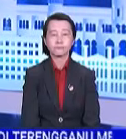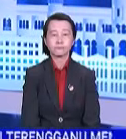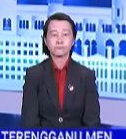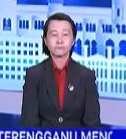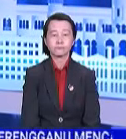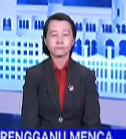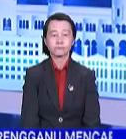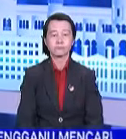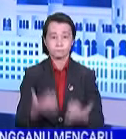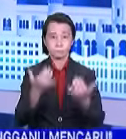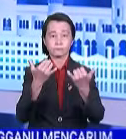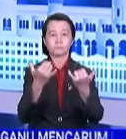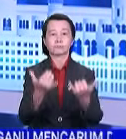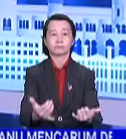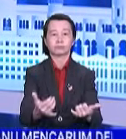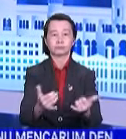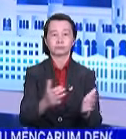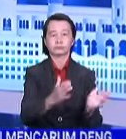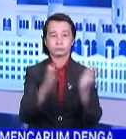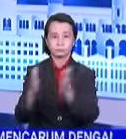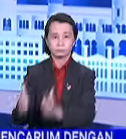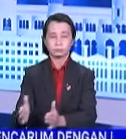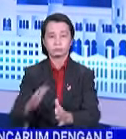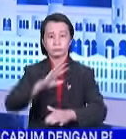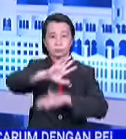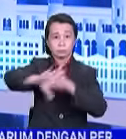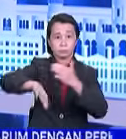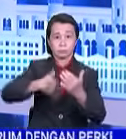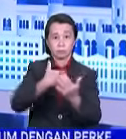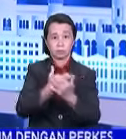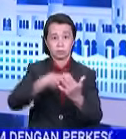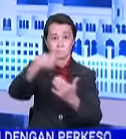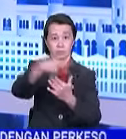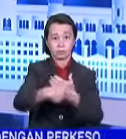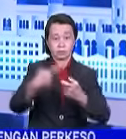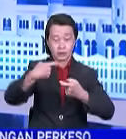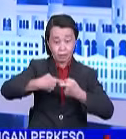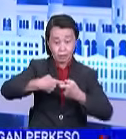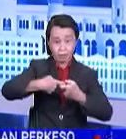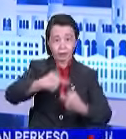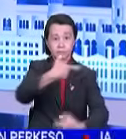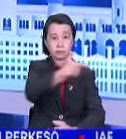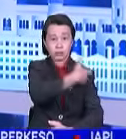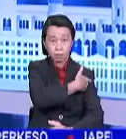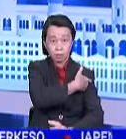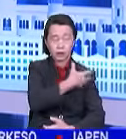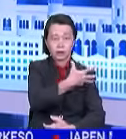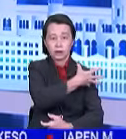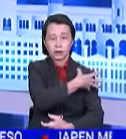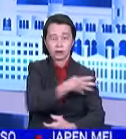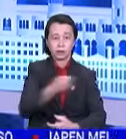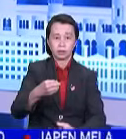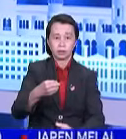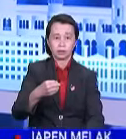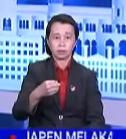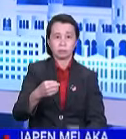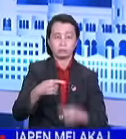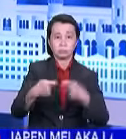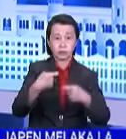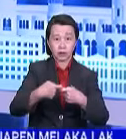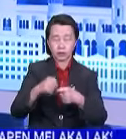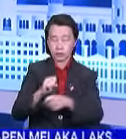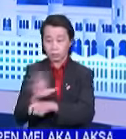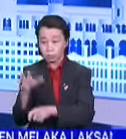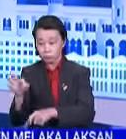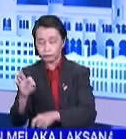kita ke perkembangan seterusnya semua perubahan berkaitan vaksinasi dan strategi kesehatan berkaitan qobid